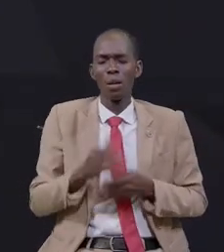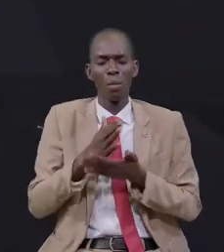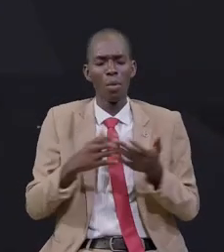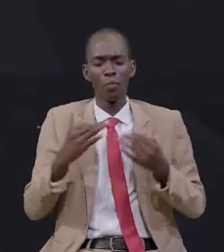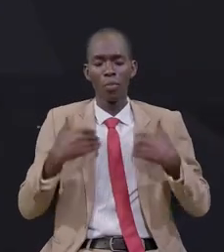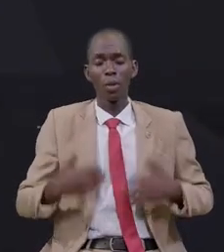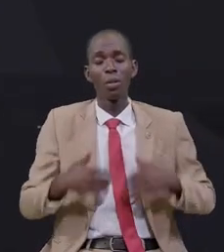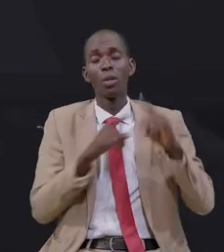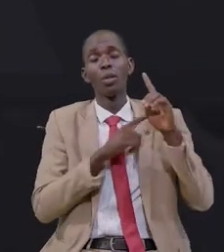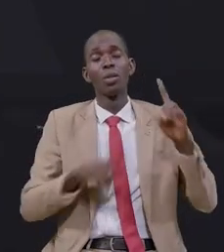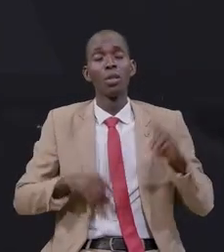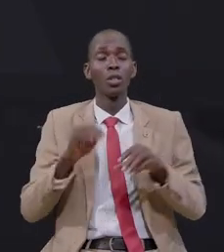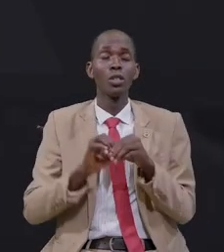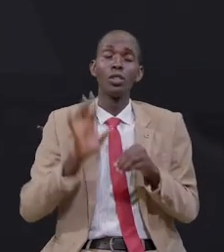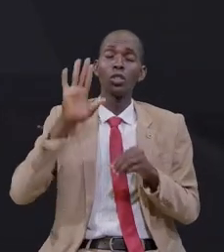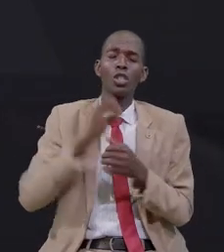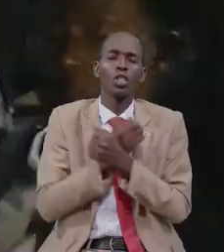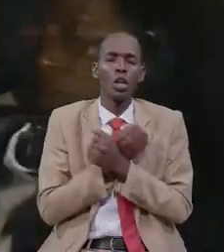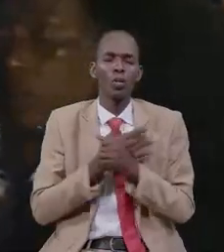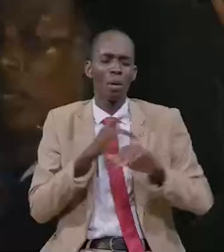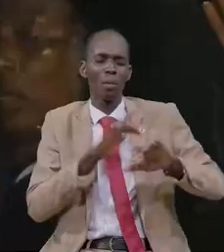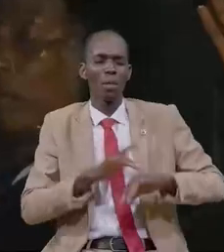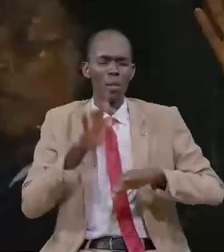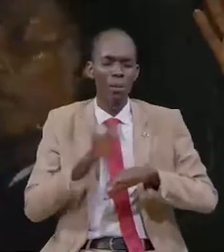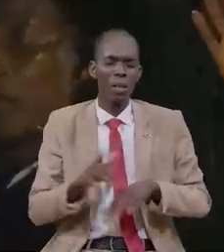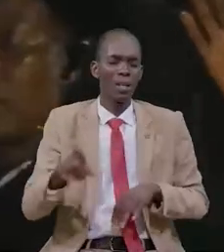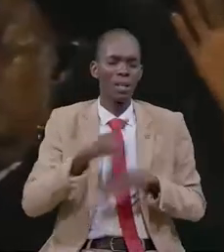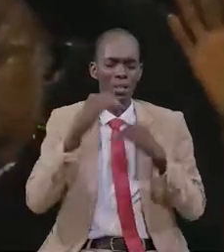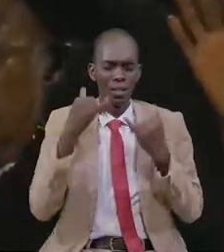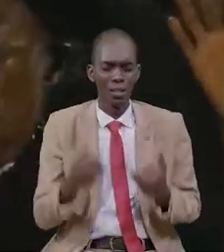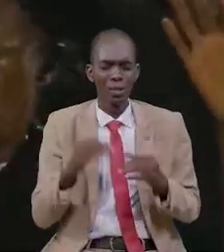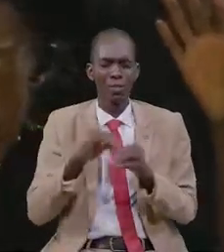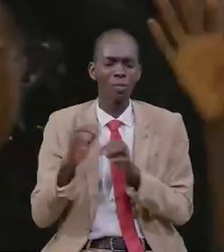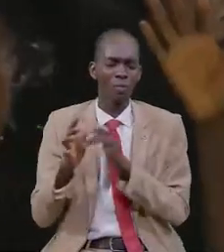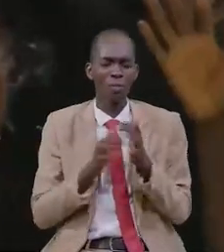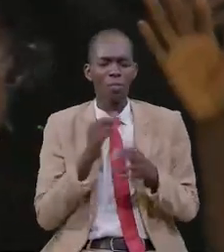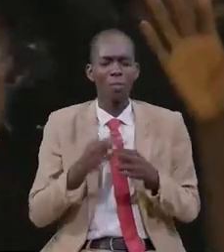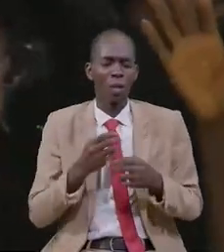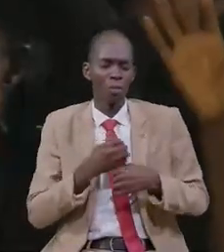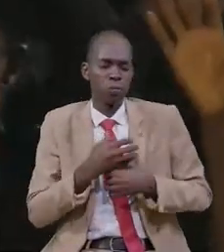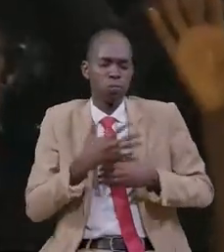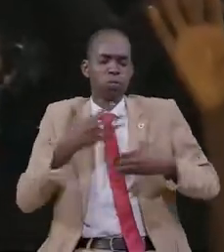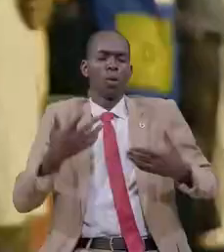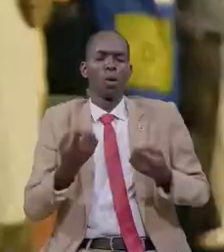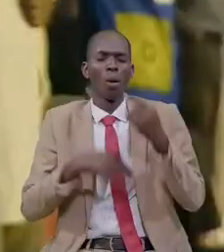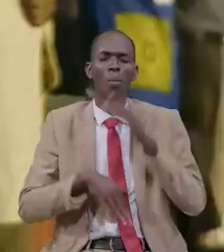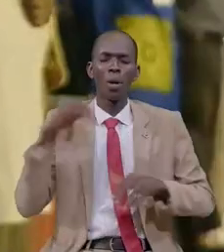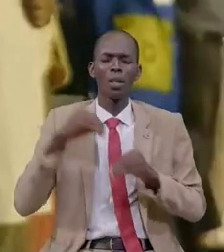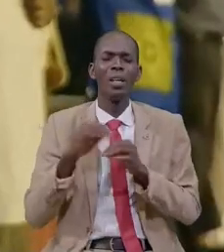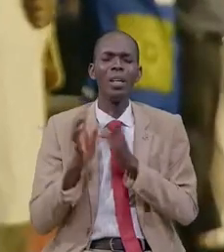Seigneur, tu es dans, que ton amour, ta miséricorde les touche maintenant. Enflement, sortez au nom